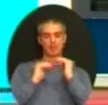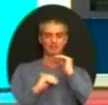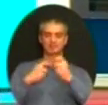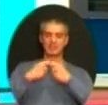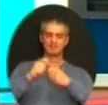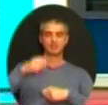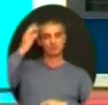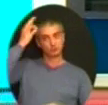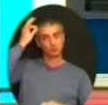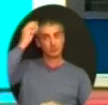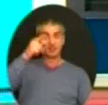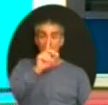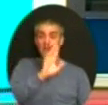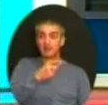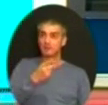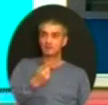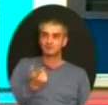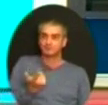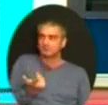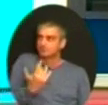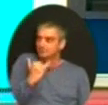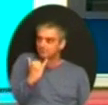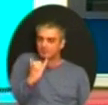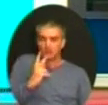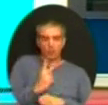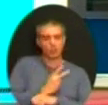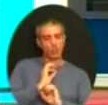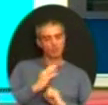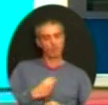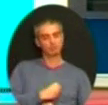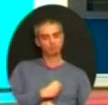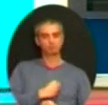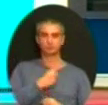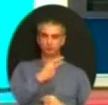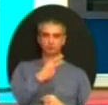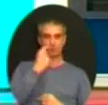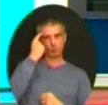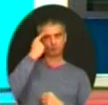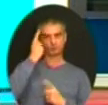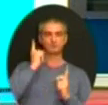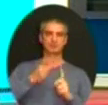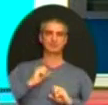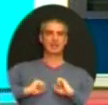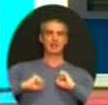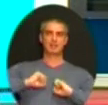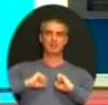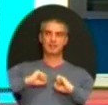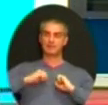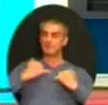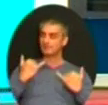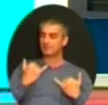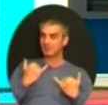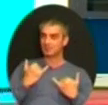חבר הכנסת יהודה גליק, ומדבר על, על איזשהם נורמות אנושיות שבהם הוא חושב ש... כן.